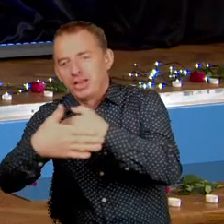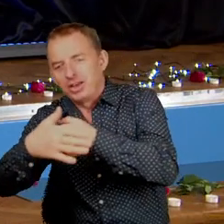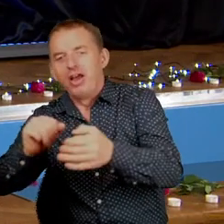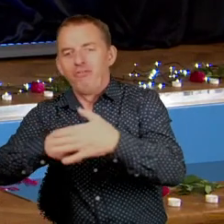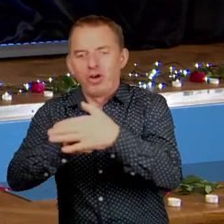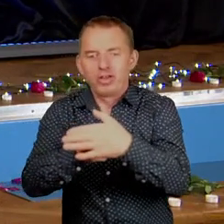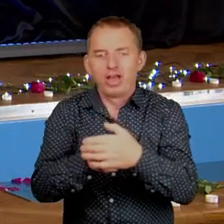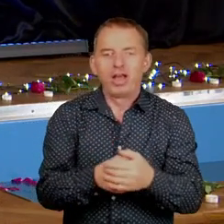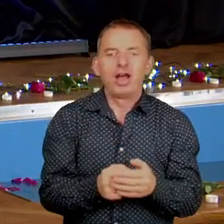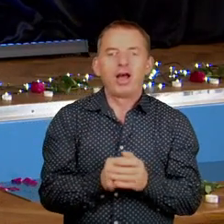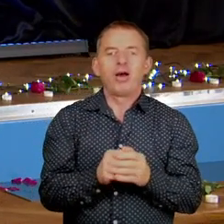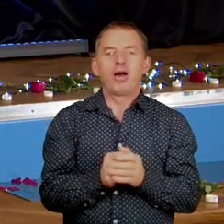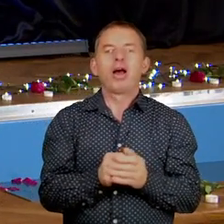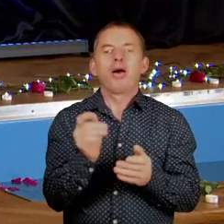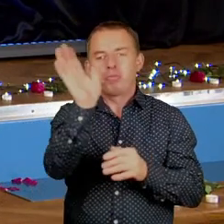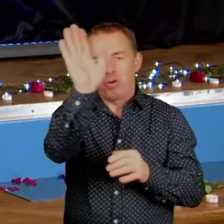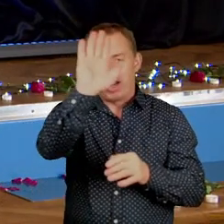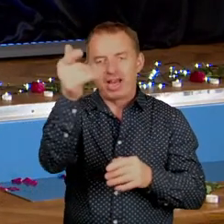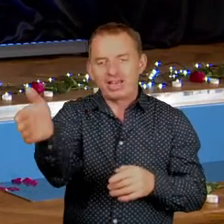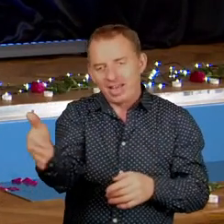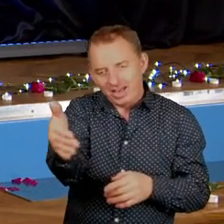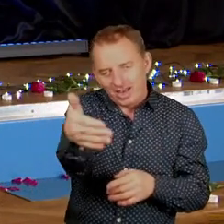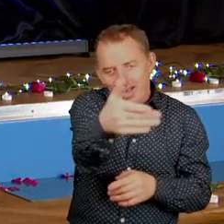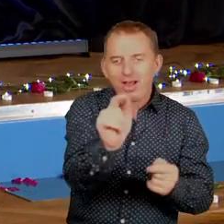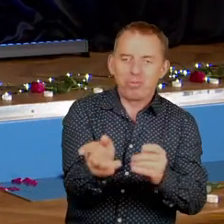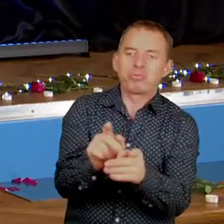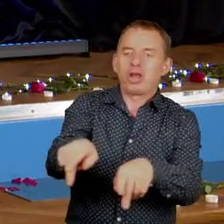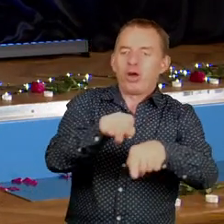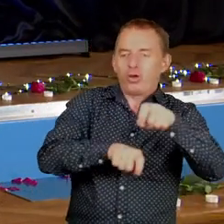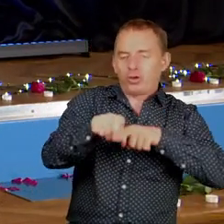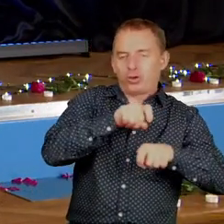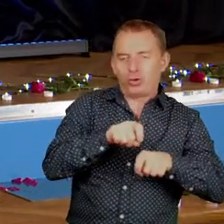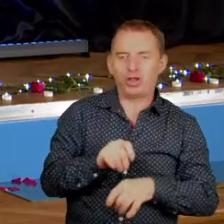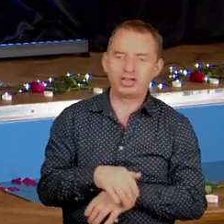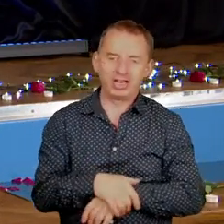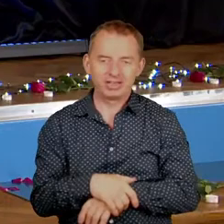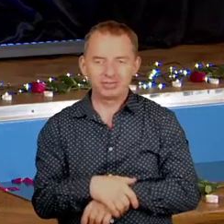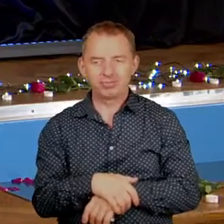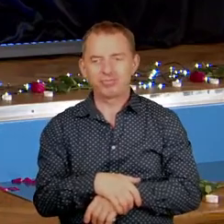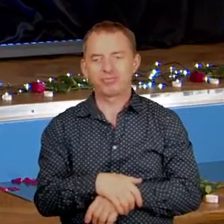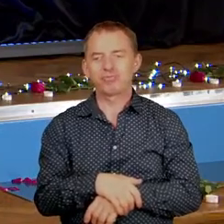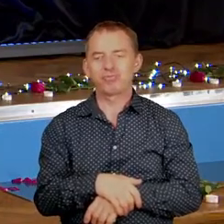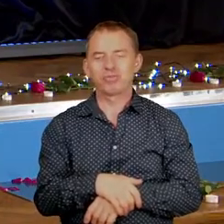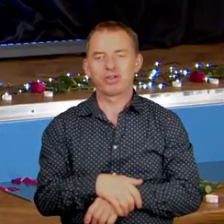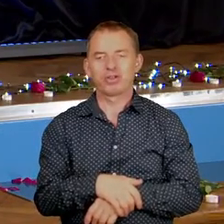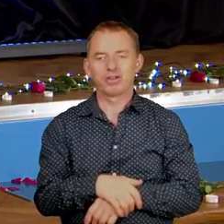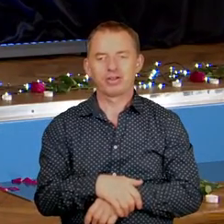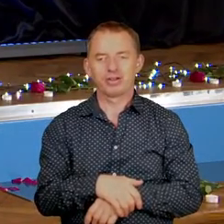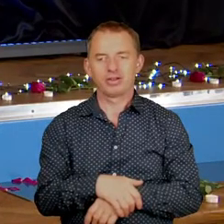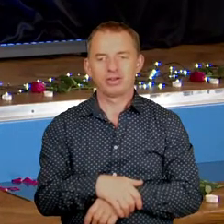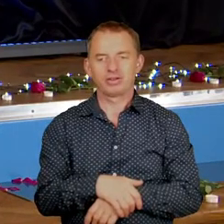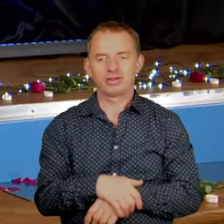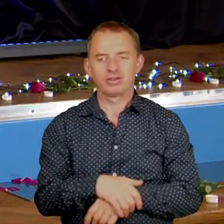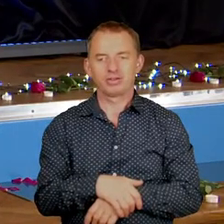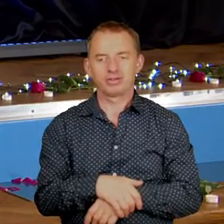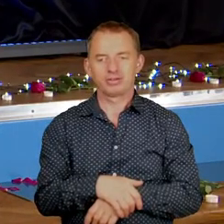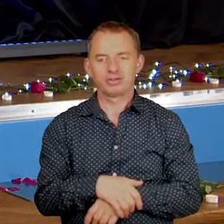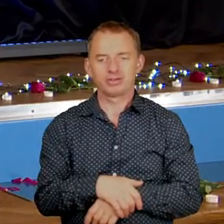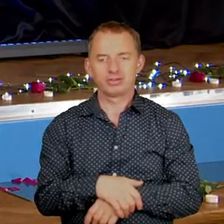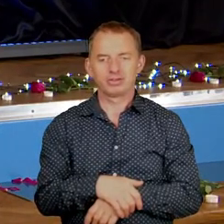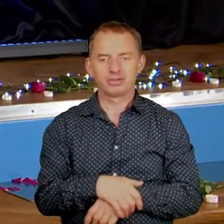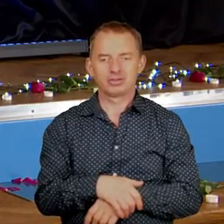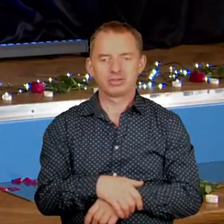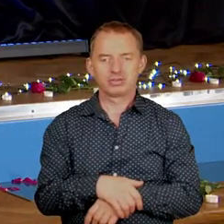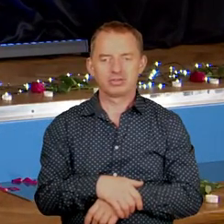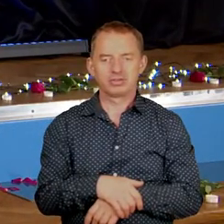wody, pomachajcie ręką, że mam się odsunąć. I have been so pleased and so blessed. My wife and I are so blessed to be